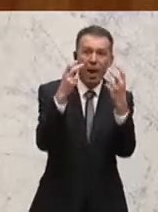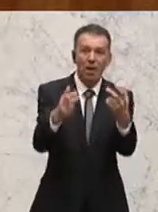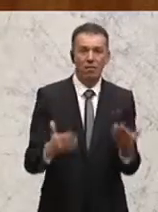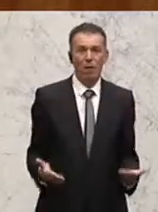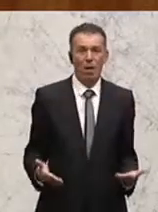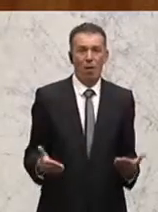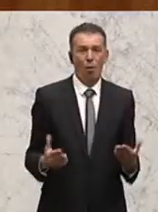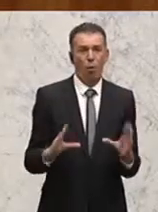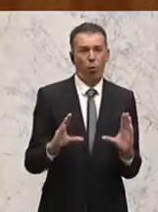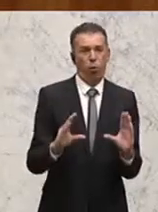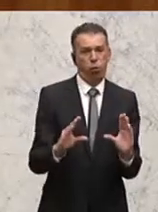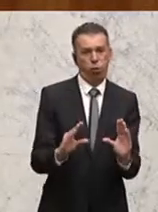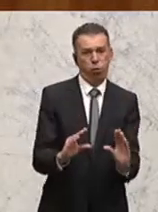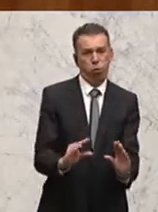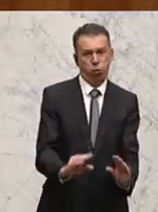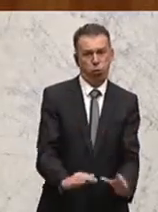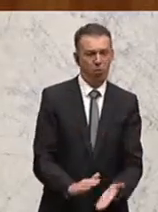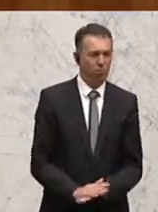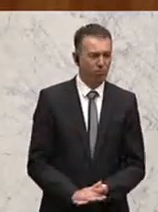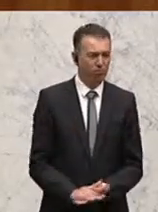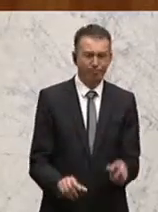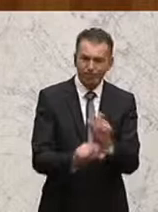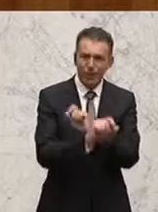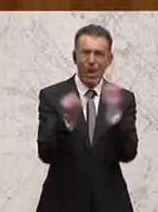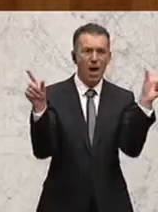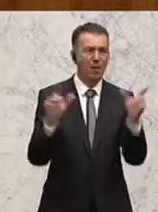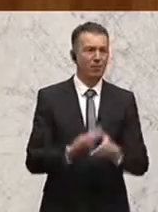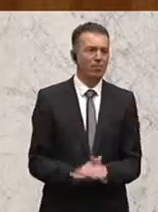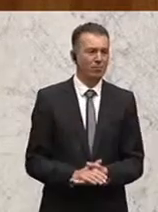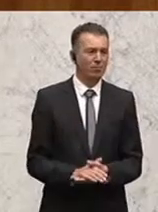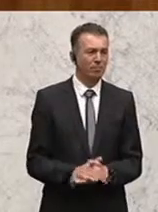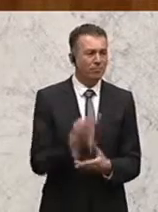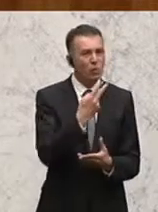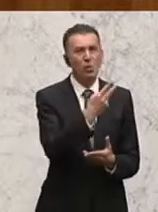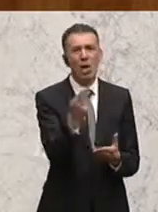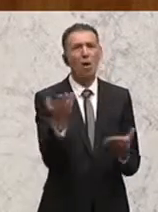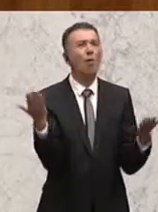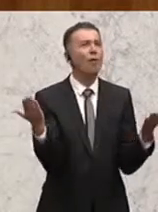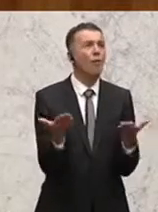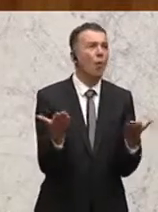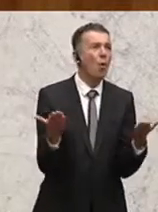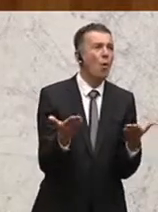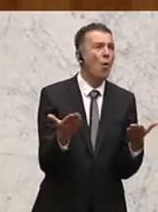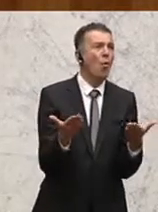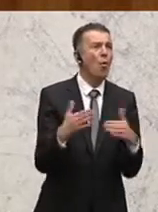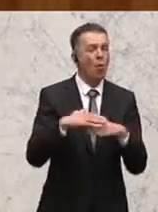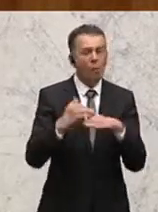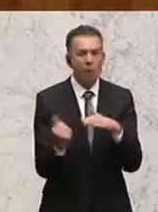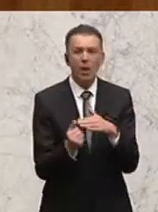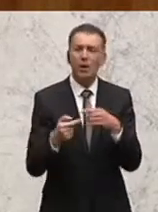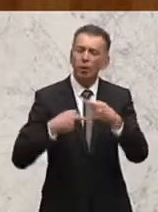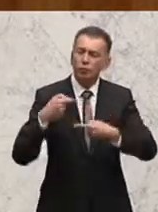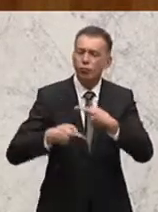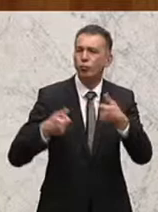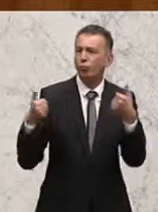eine endende sein. Das ist vollkommen klar. Und schauen Sie sich an, dort, wo entsprechende Projekte